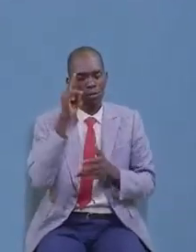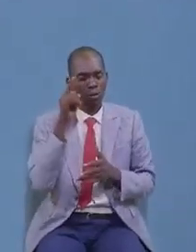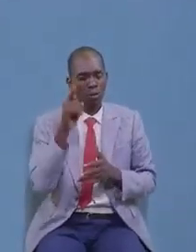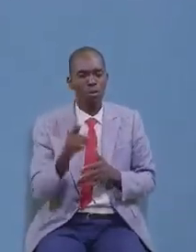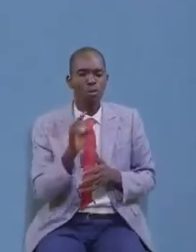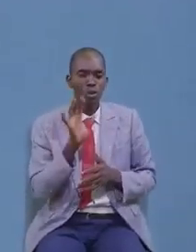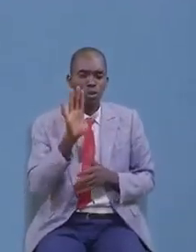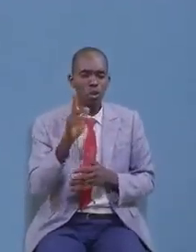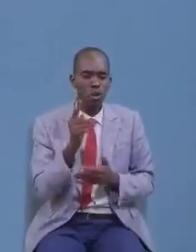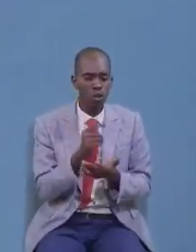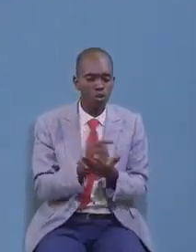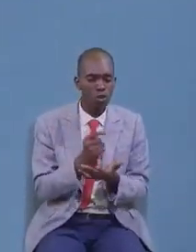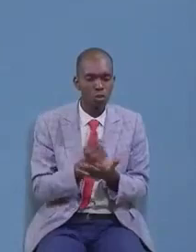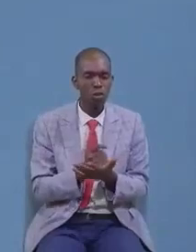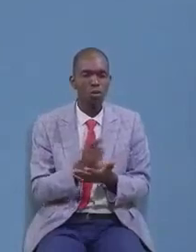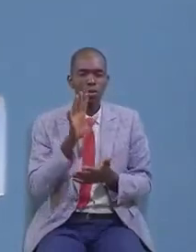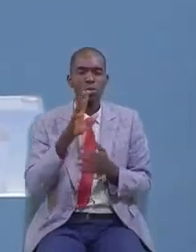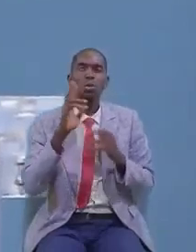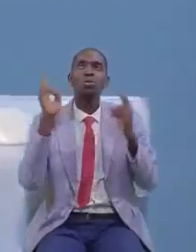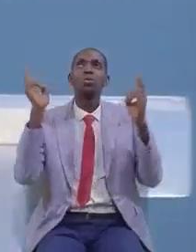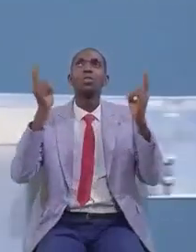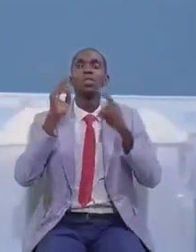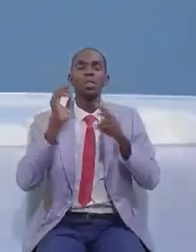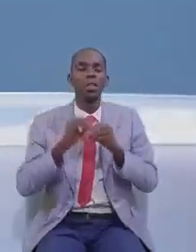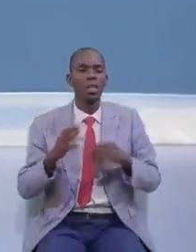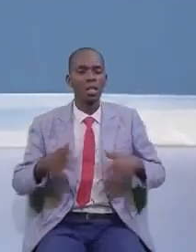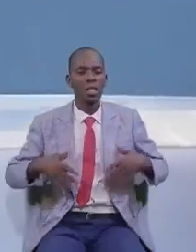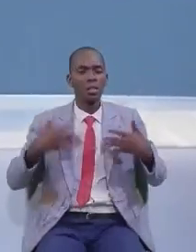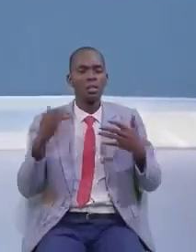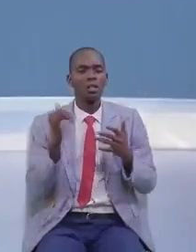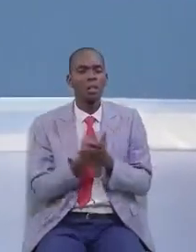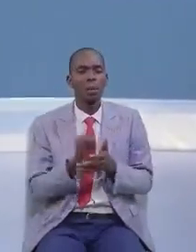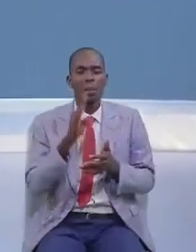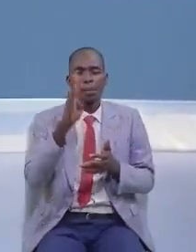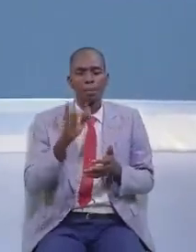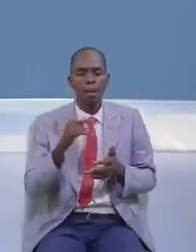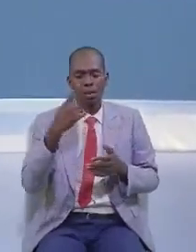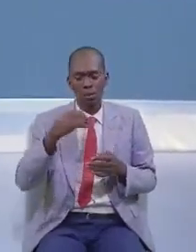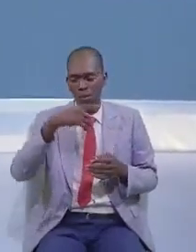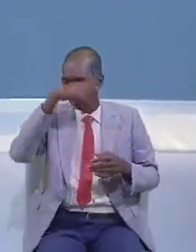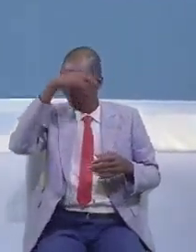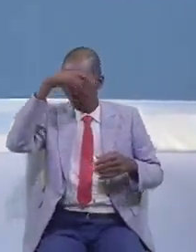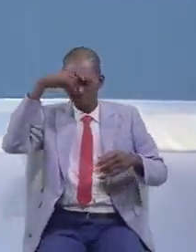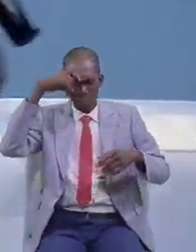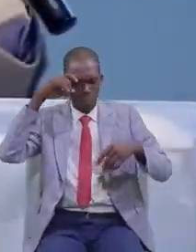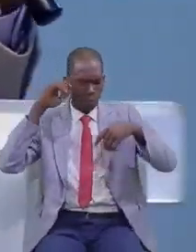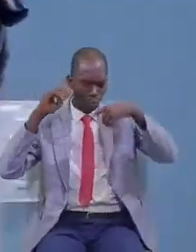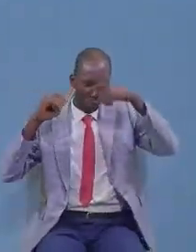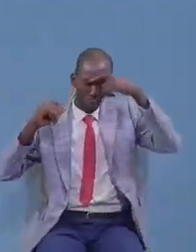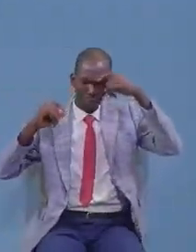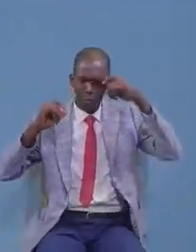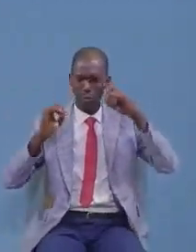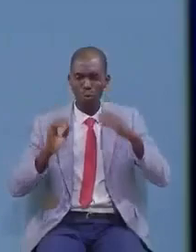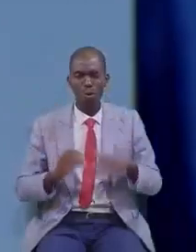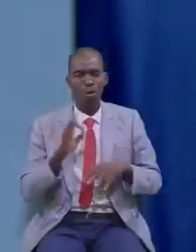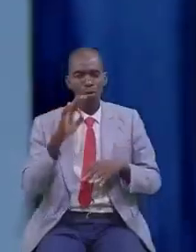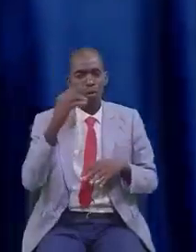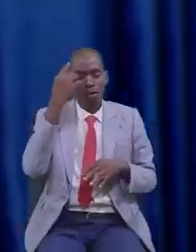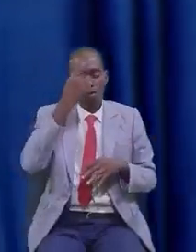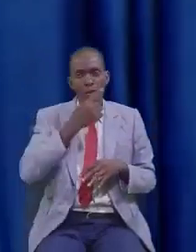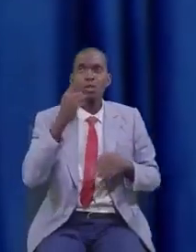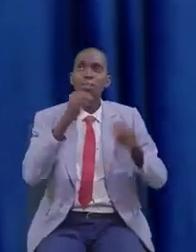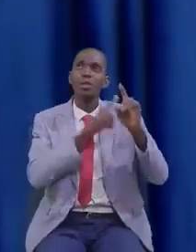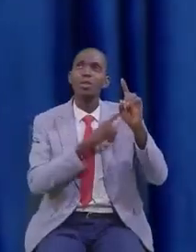గమనించలేరు. Your triumph in life, that by the sweat of your face the Lord has given this to you, nobody